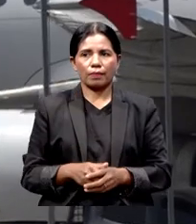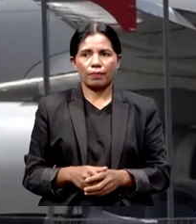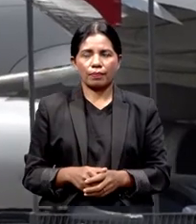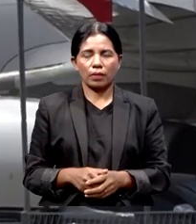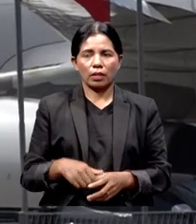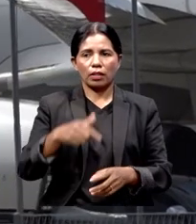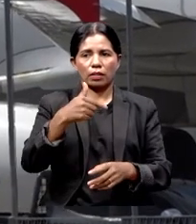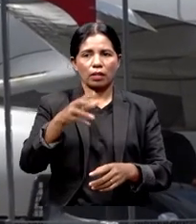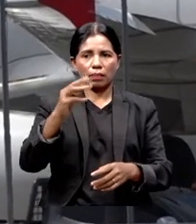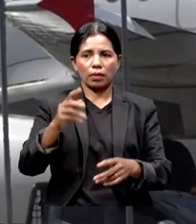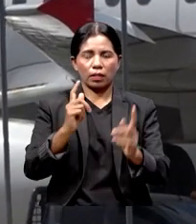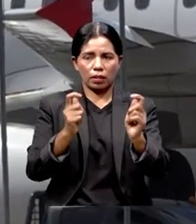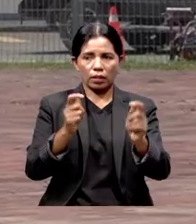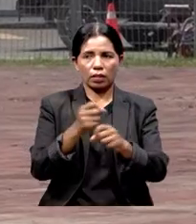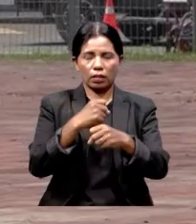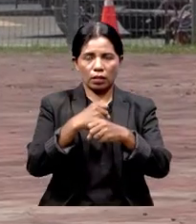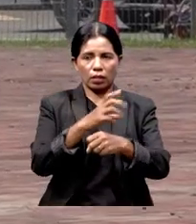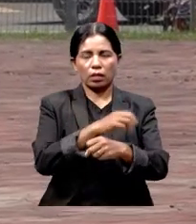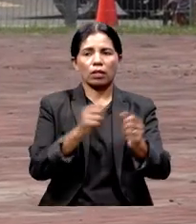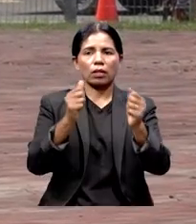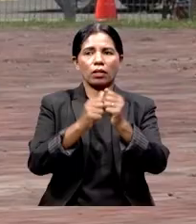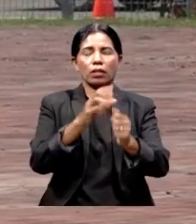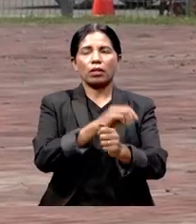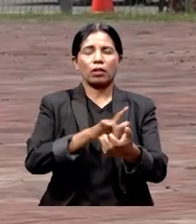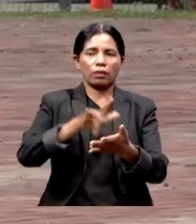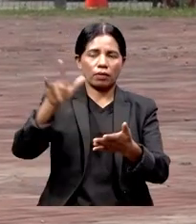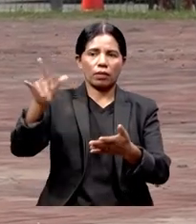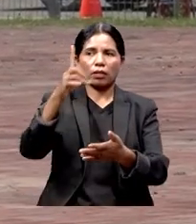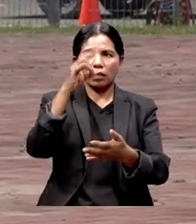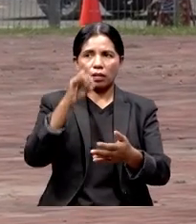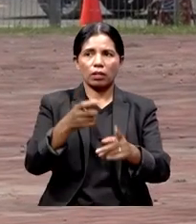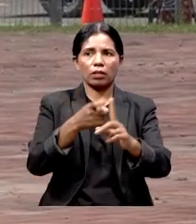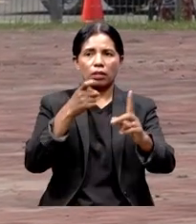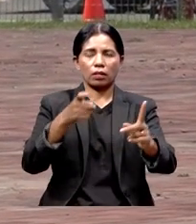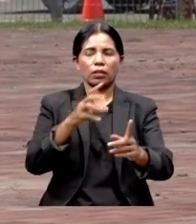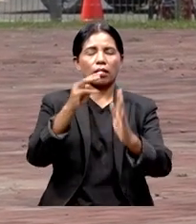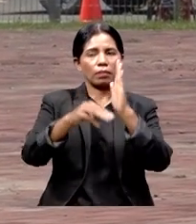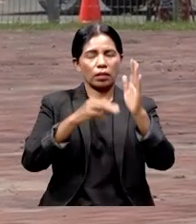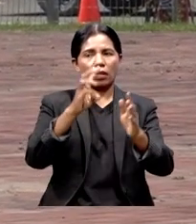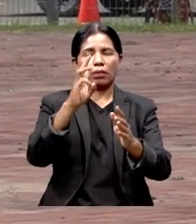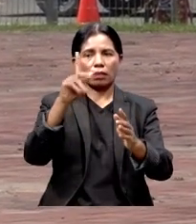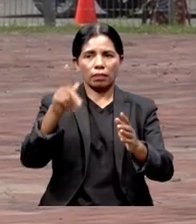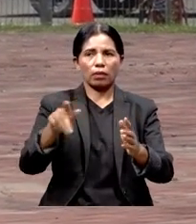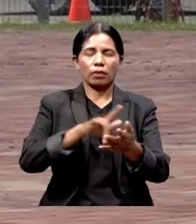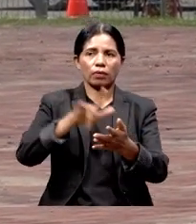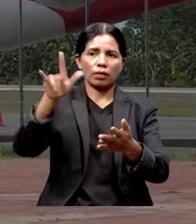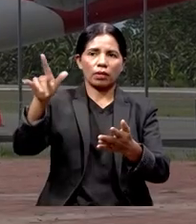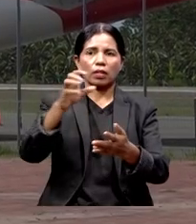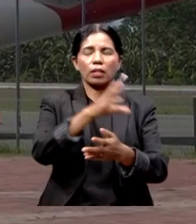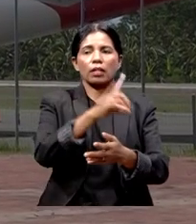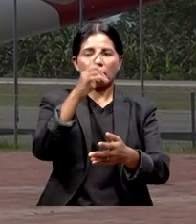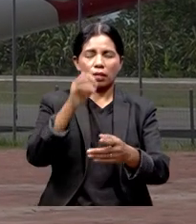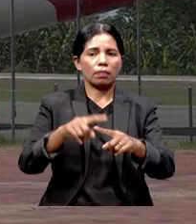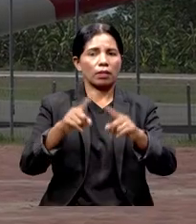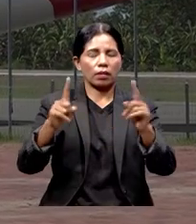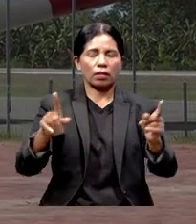Nijia Menimos tenta halo confirmação Ronai ba avião Aerodili di husi media WhatsApp kona ba vo Aerodili nian mai be